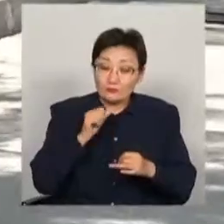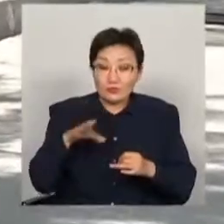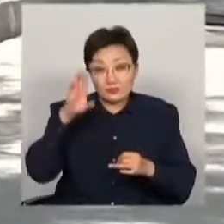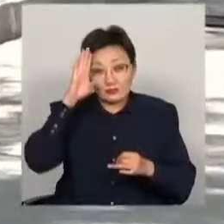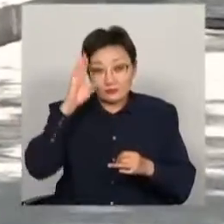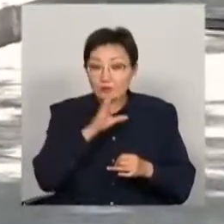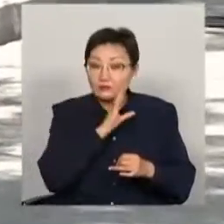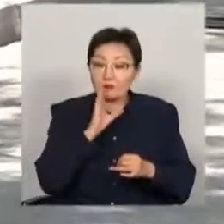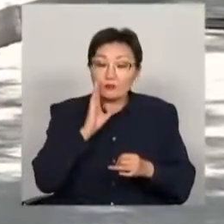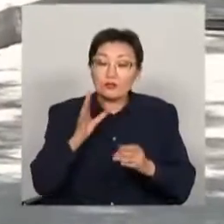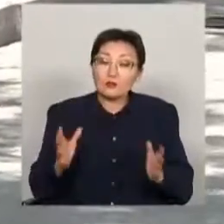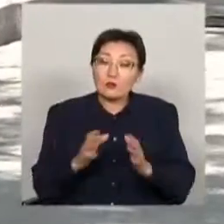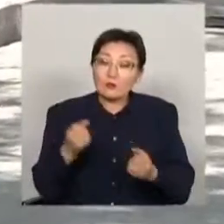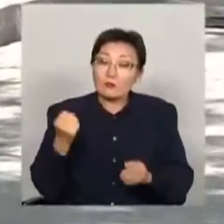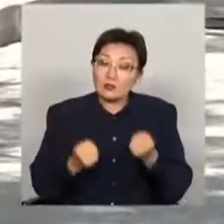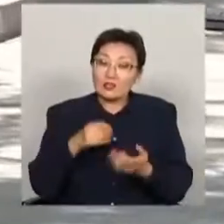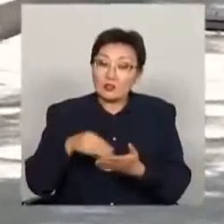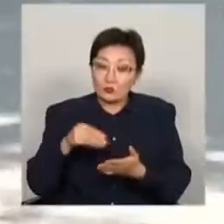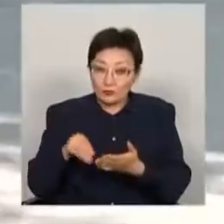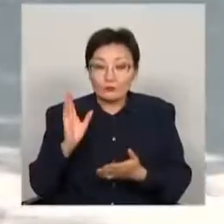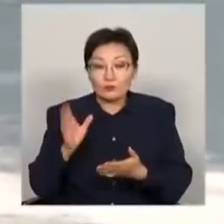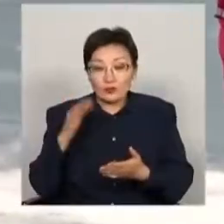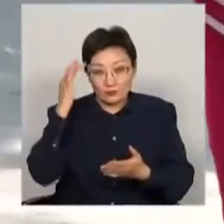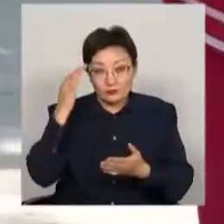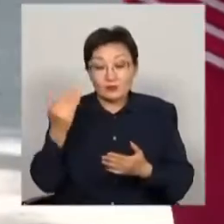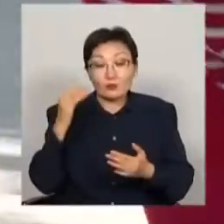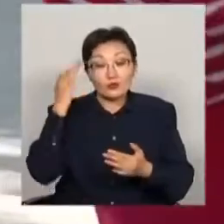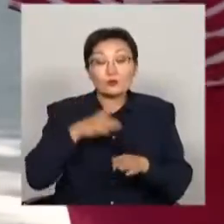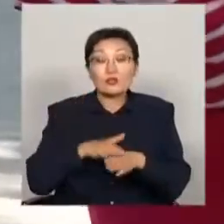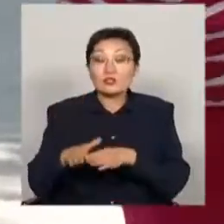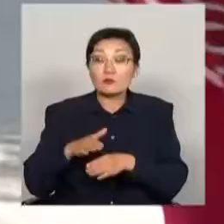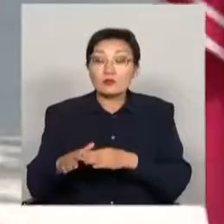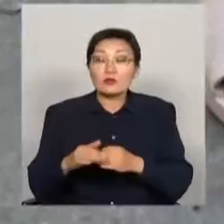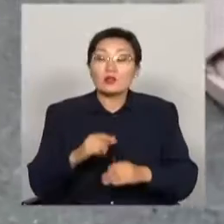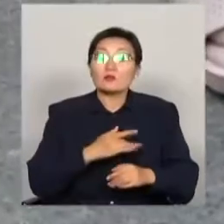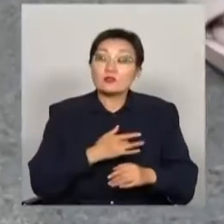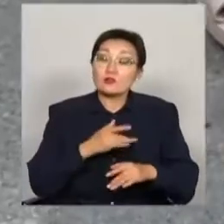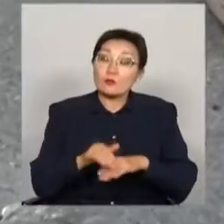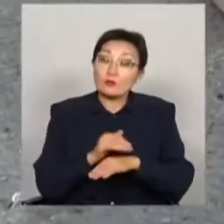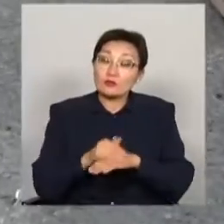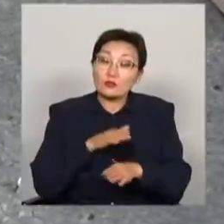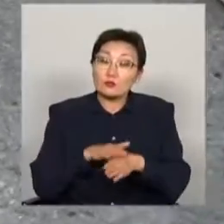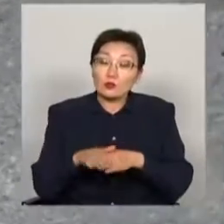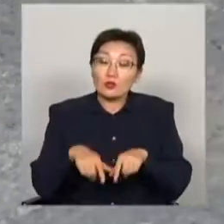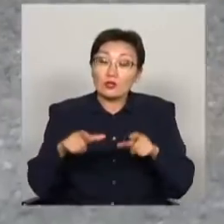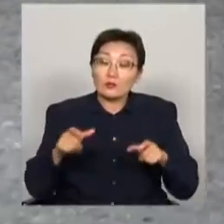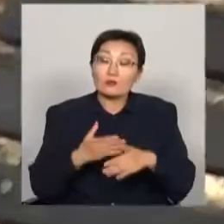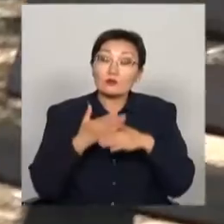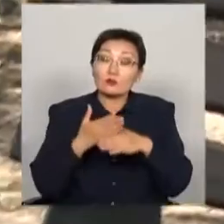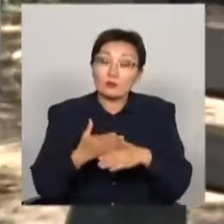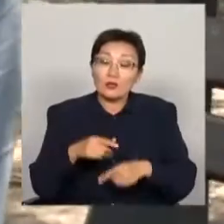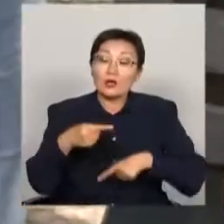Серіктің «анамды бағам, көлік алам» деген арманы бар. Ал ол арманның жүзеге асуы, жүрегі мейірімге толған көпшіліктің көмегімен